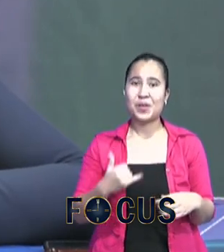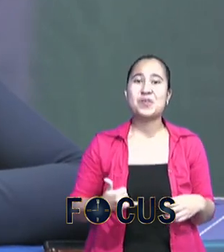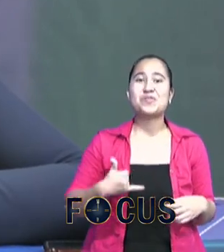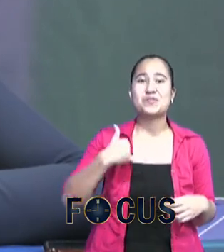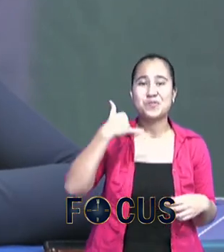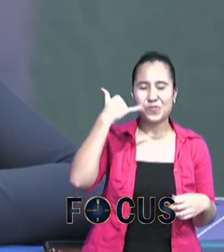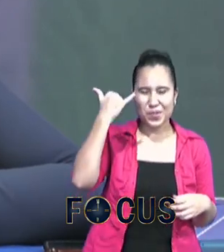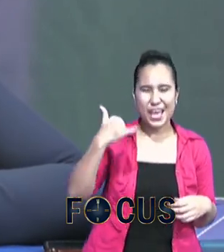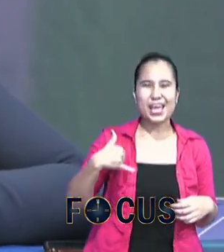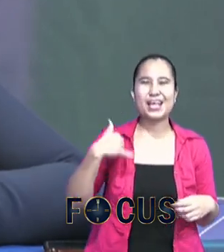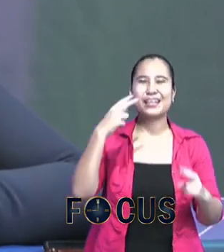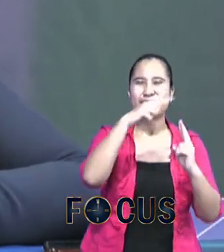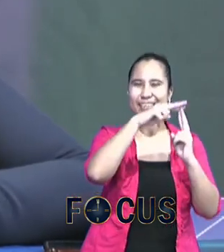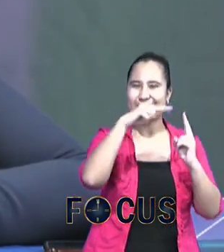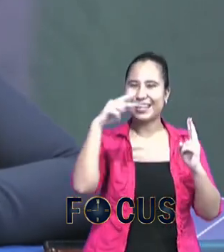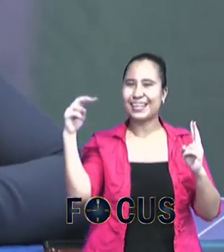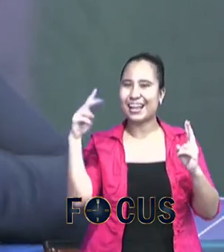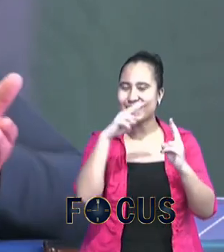het digitaliseren van